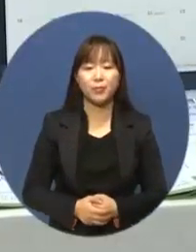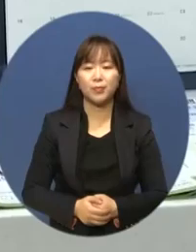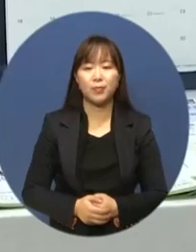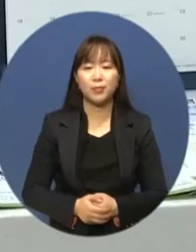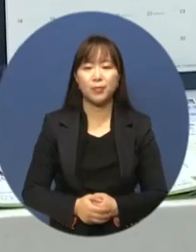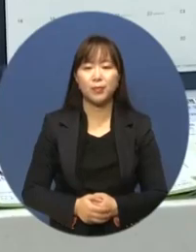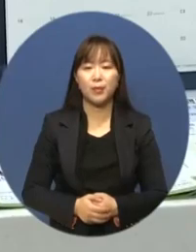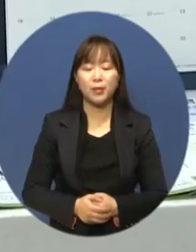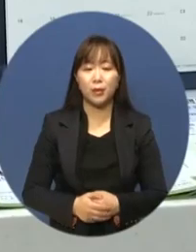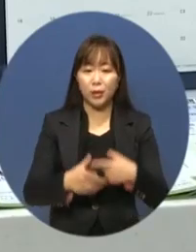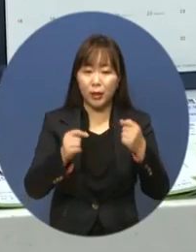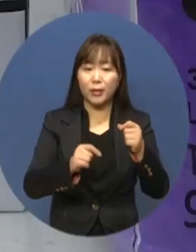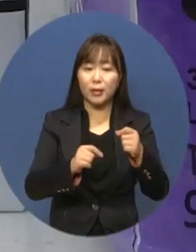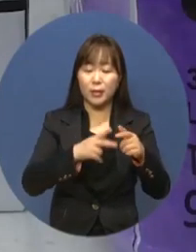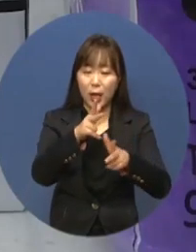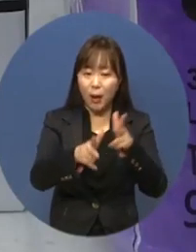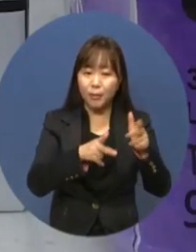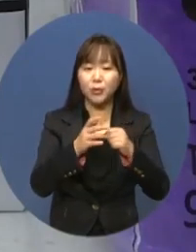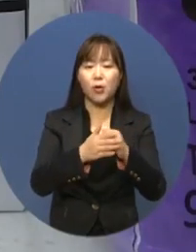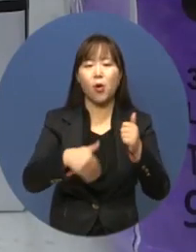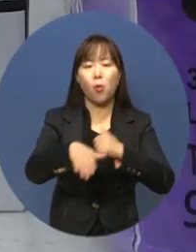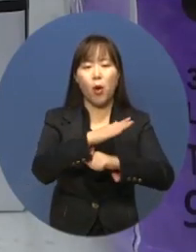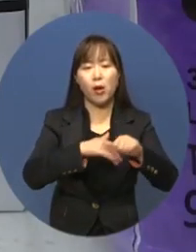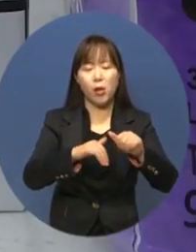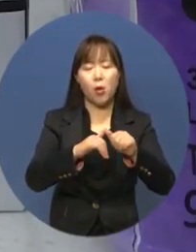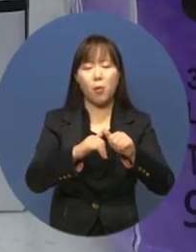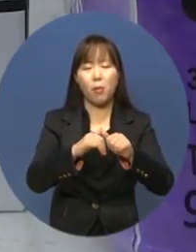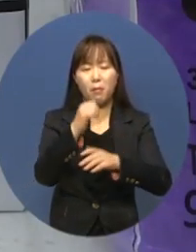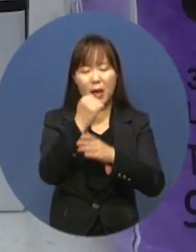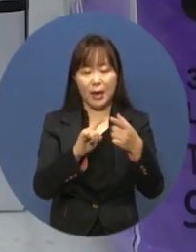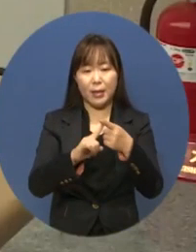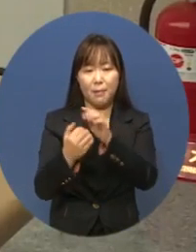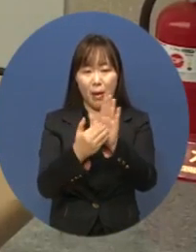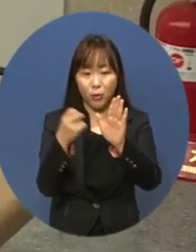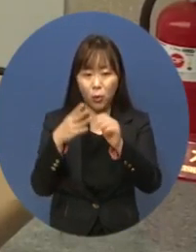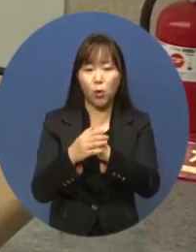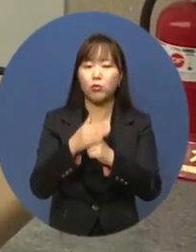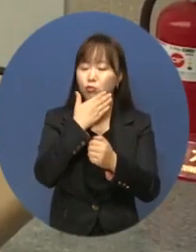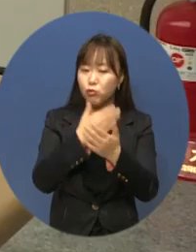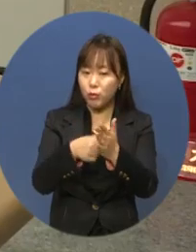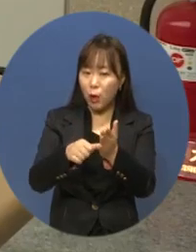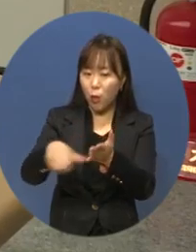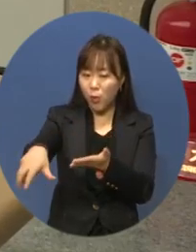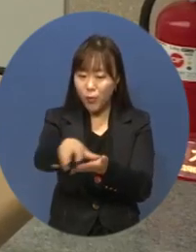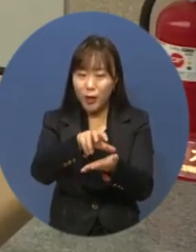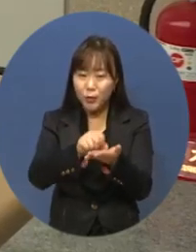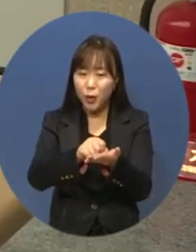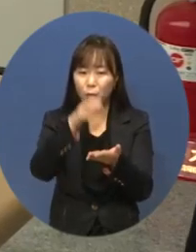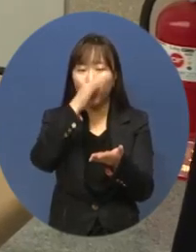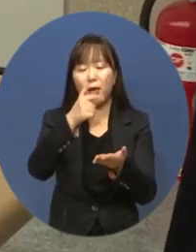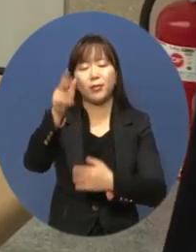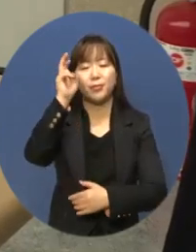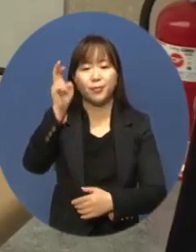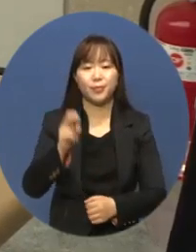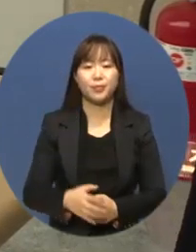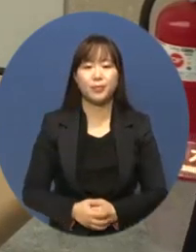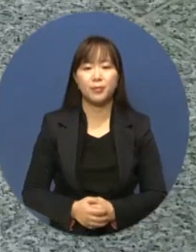이런 재활용품 교환 사업은 환경오염 예방과 중요 자원 회수 에 큰 효과가 있을 것으로 기대되고